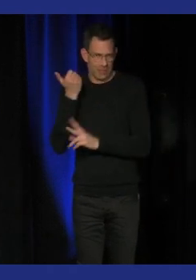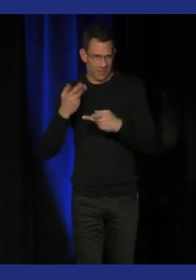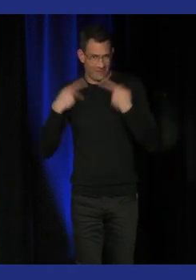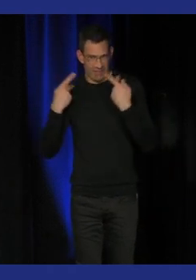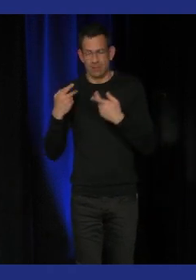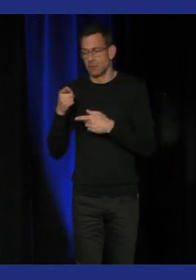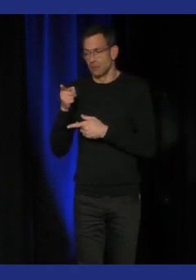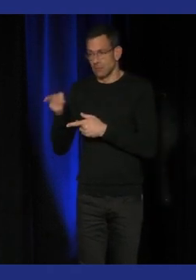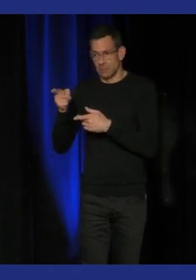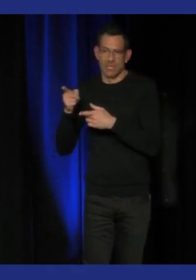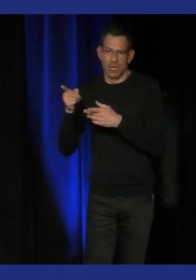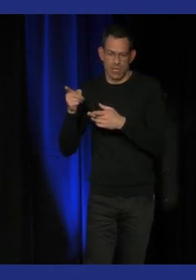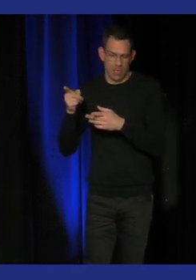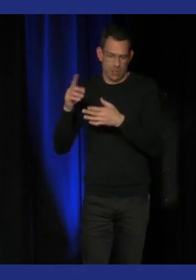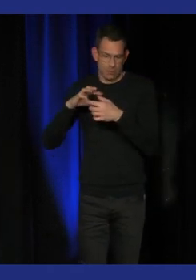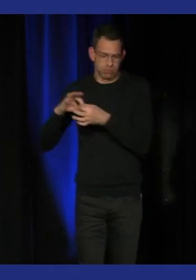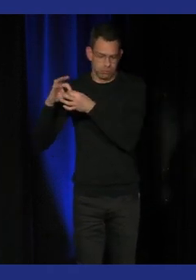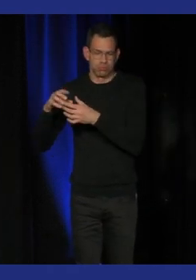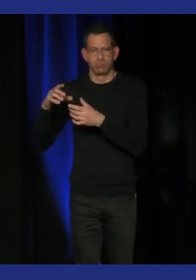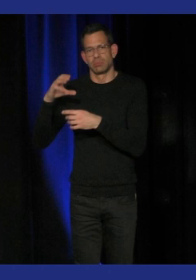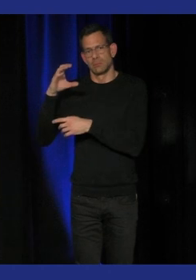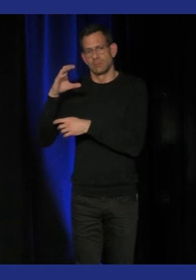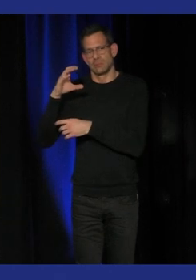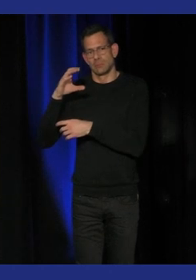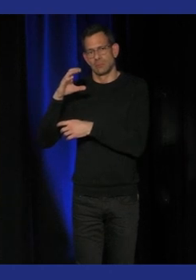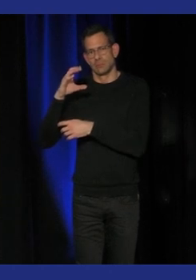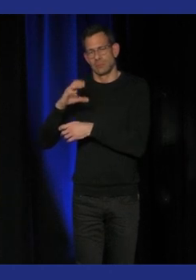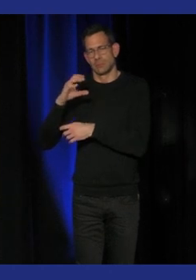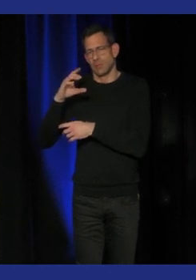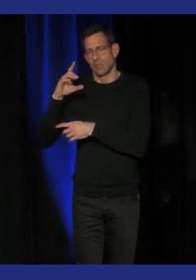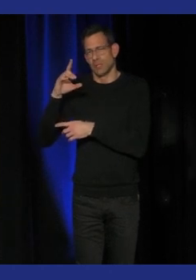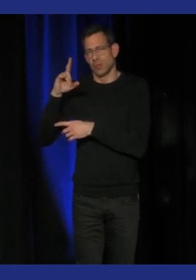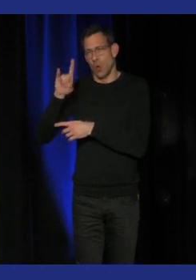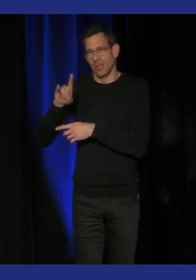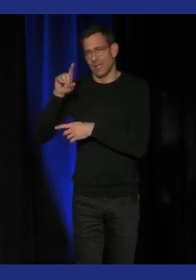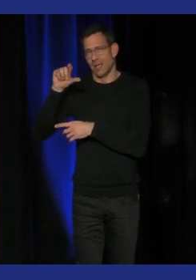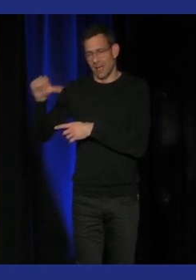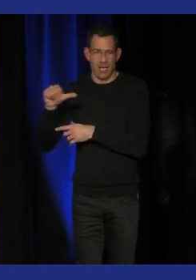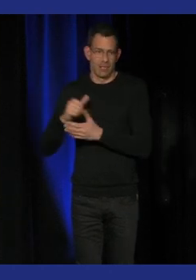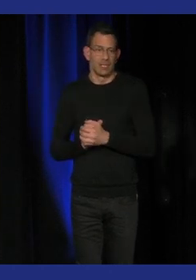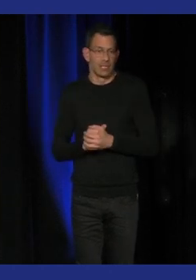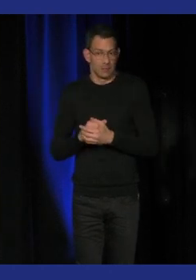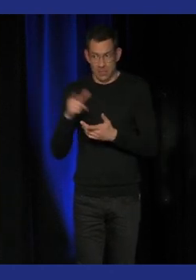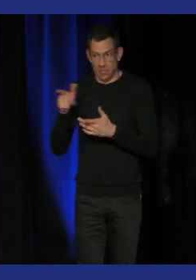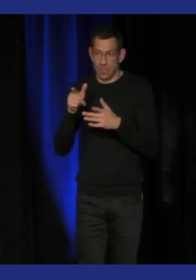française qui s'appelle ACHA, la Coordination Handicap et Autonomie, qui est donc la branche française de ce